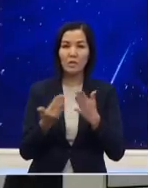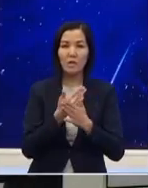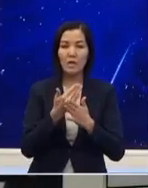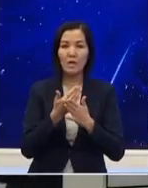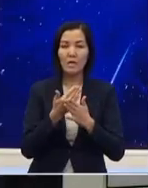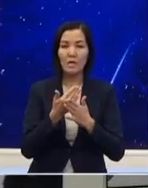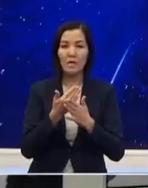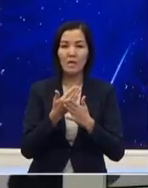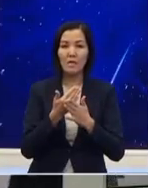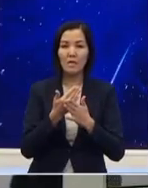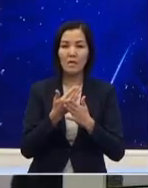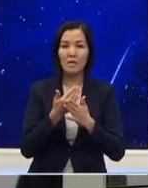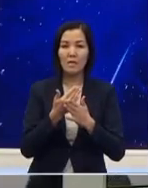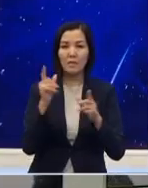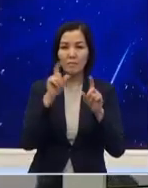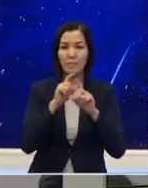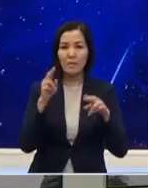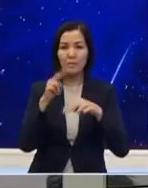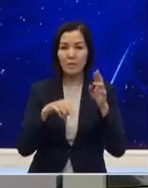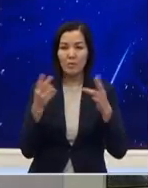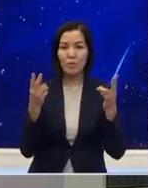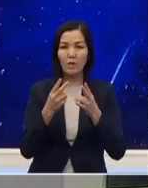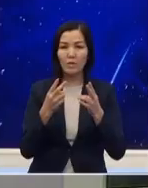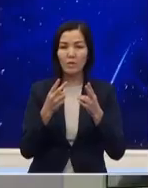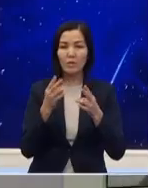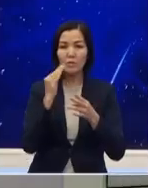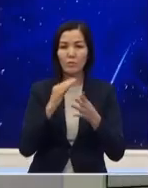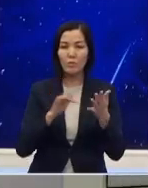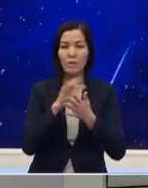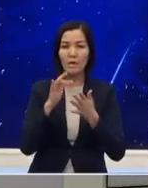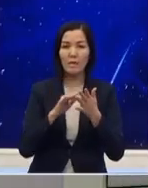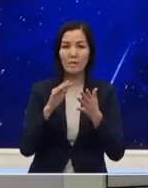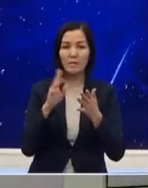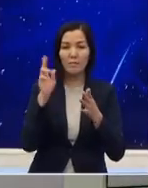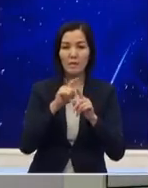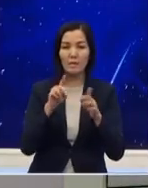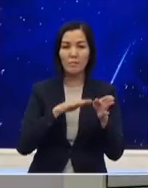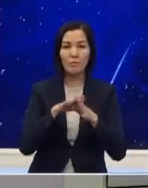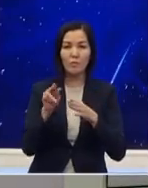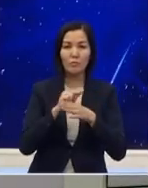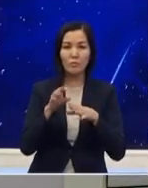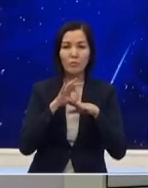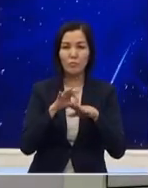орта төбеде бір жаңа мектеп салу, содан кейін Үштөбе қаласында бір мектептің күрделі жөндеу жұмыстарын жасау.